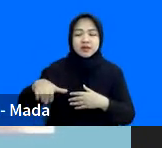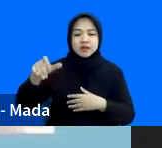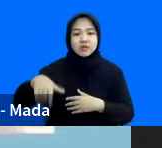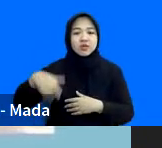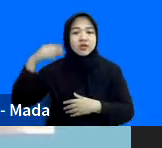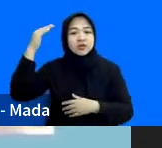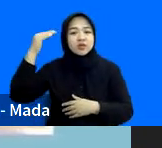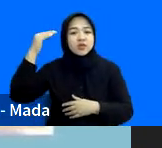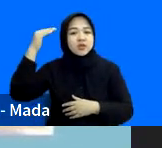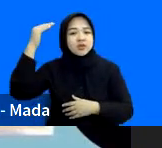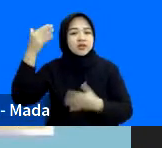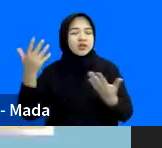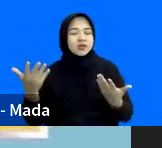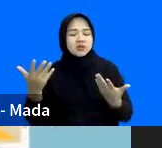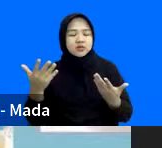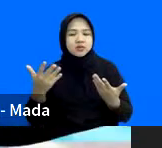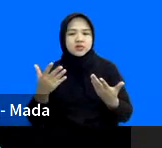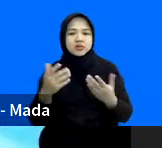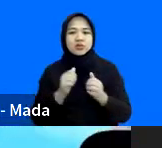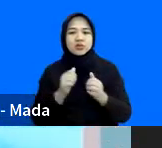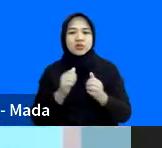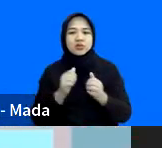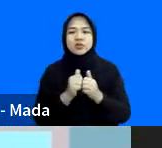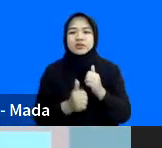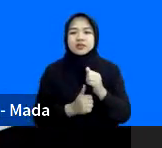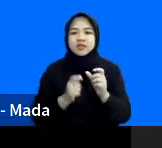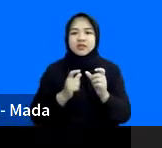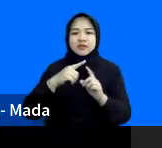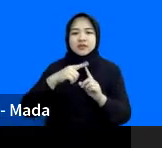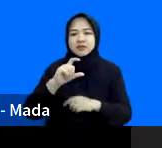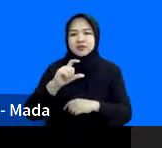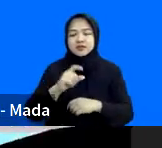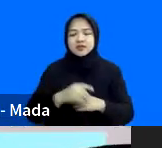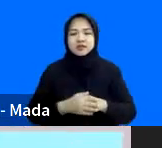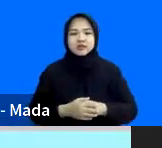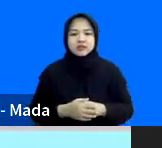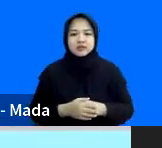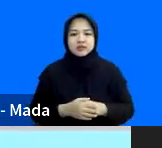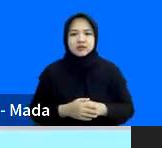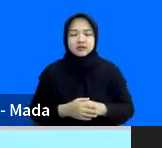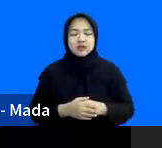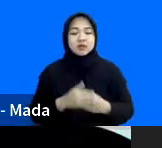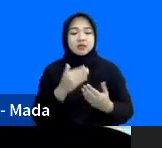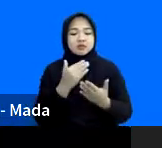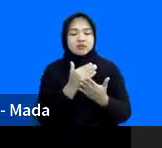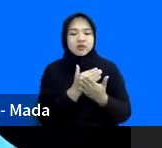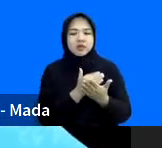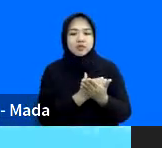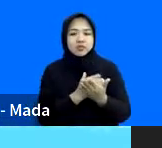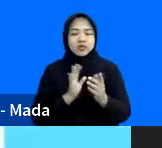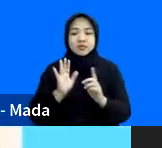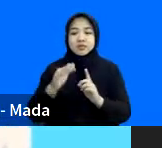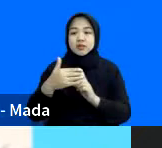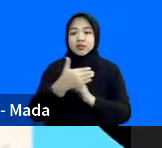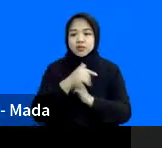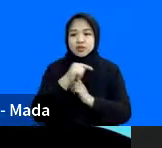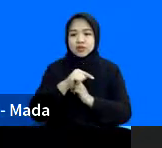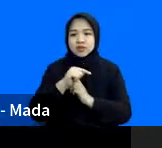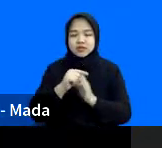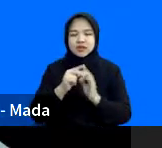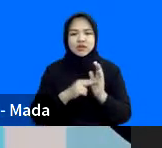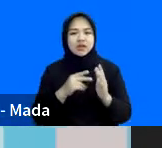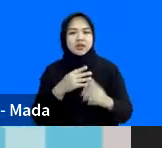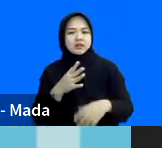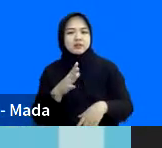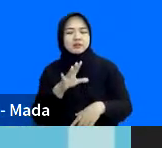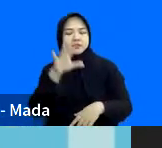dewasa, maupun staf Save the Children. Penerapan safeguarding adalah wujud dedikasi kami terhadap nilai-nilai dan